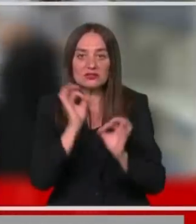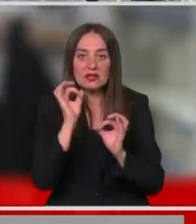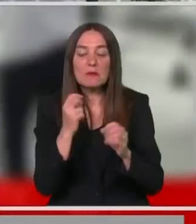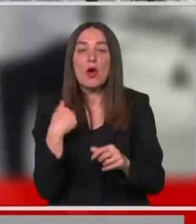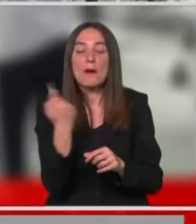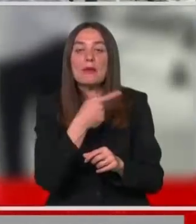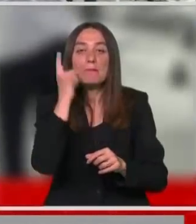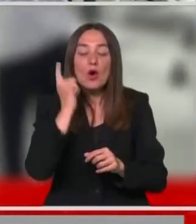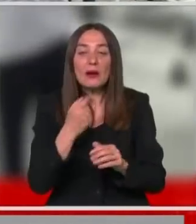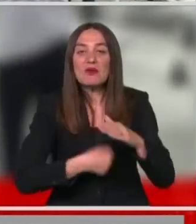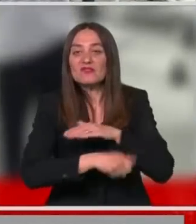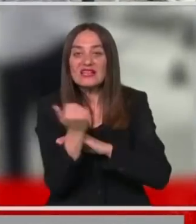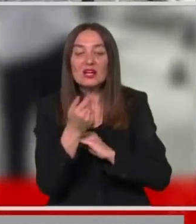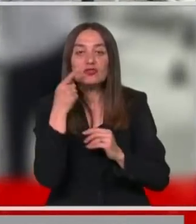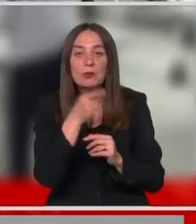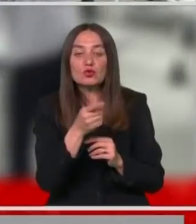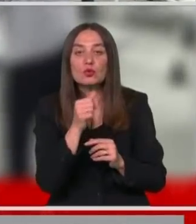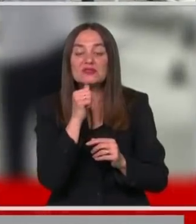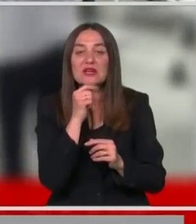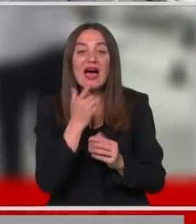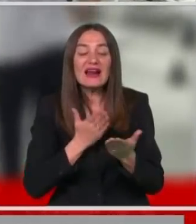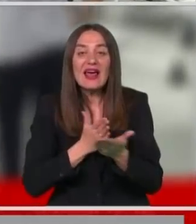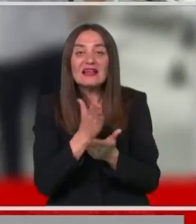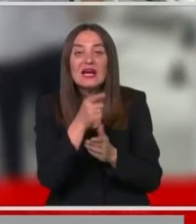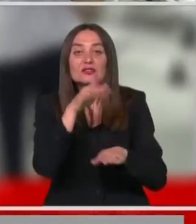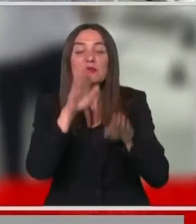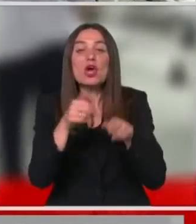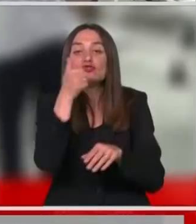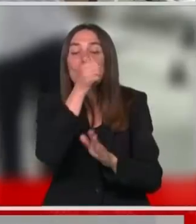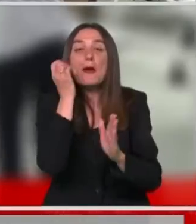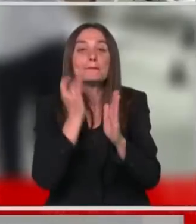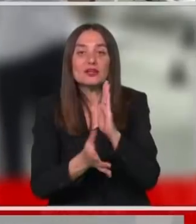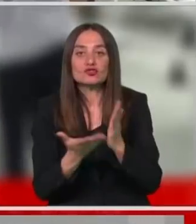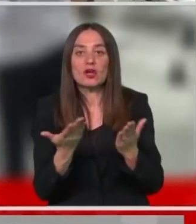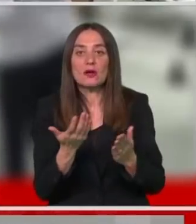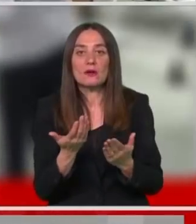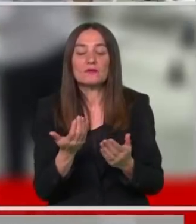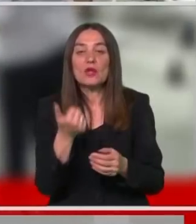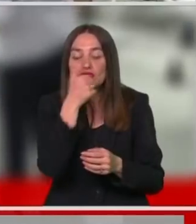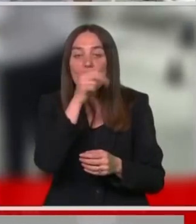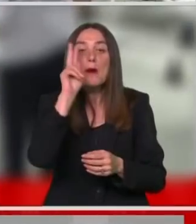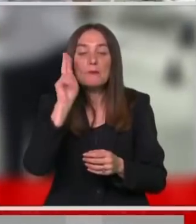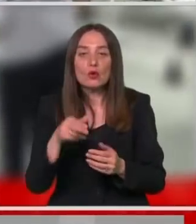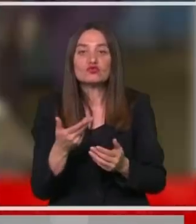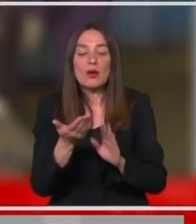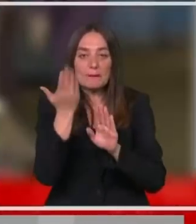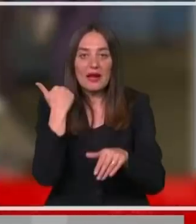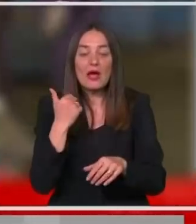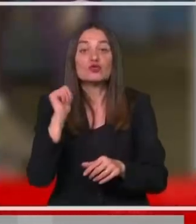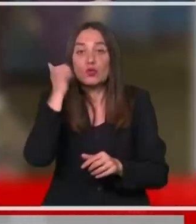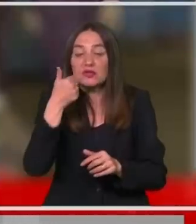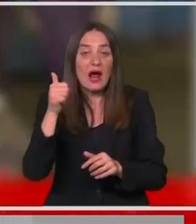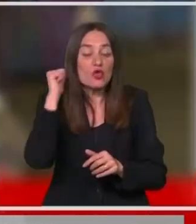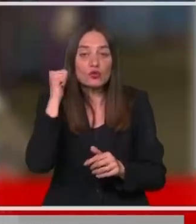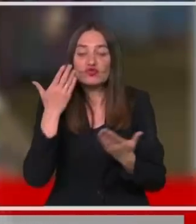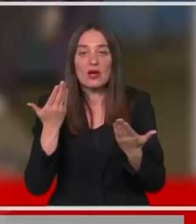mi moramo da izađemo tu sa realizacijom tih mera što je brže, što je moguće. Kad? Pre. Znači, sutra,